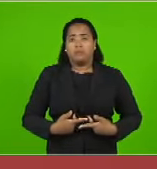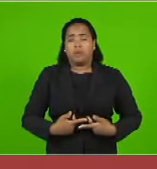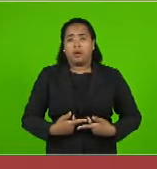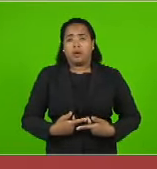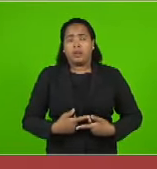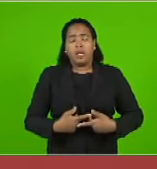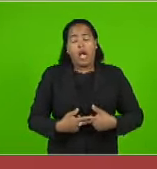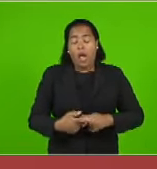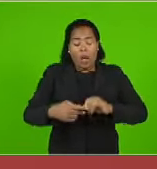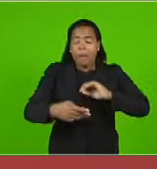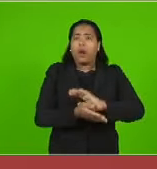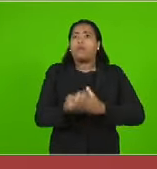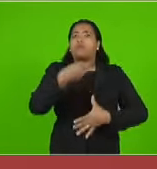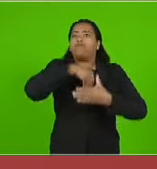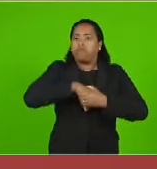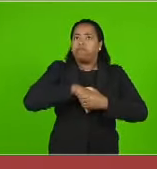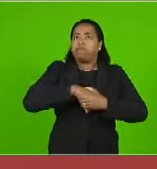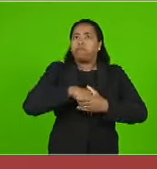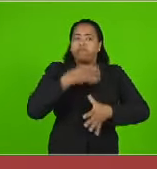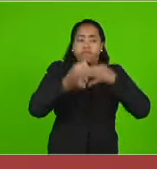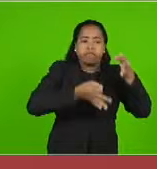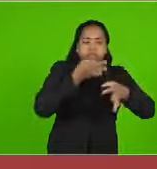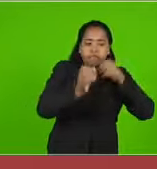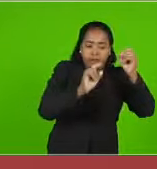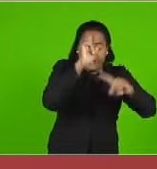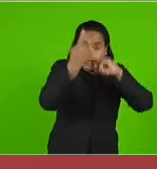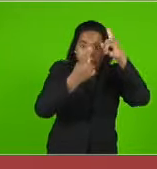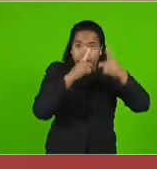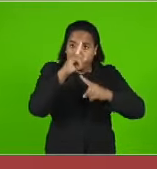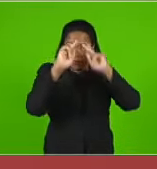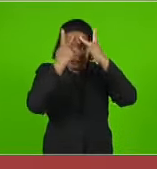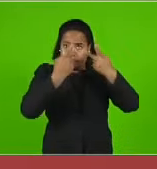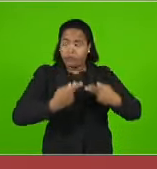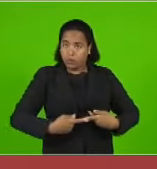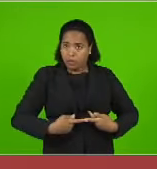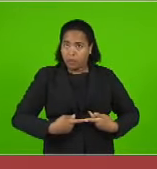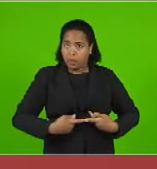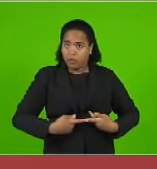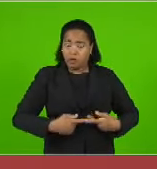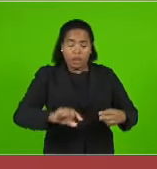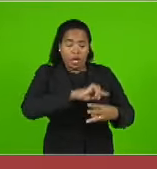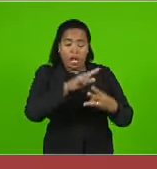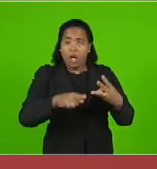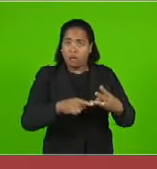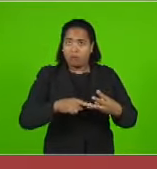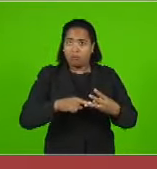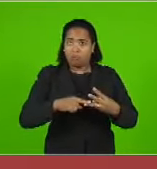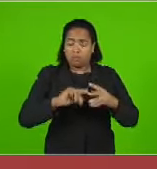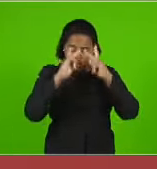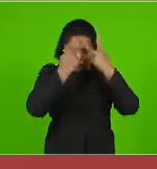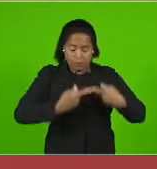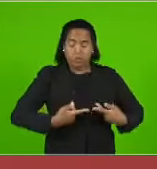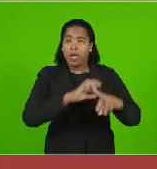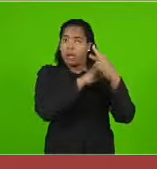Энтропия – это натуральное как бы старение, а антропия – это те разрушения,